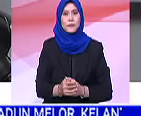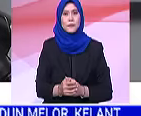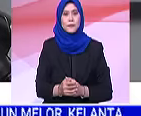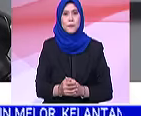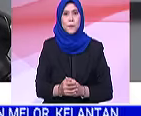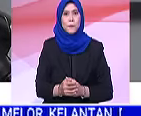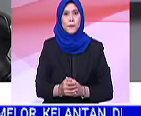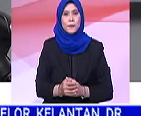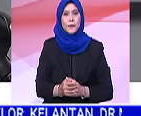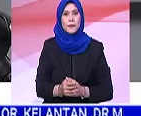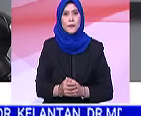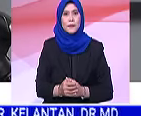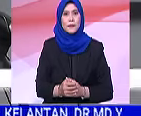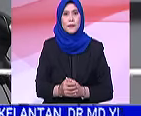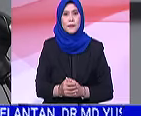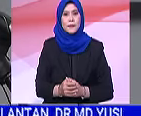Saya rasa itu adalah